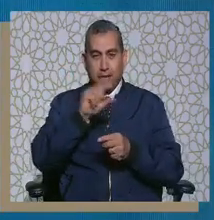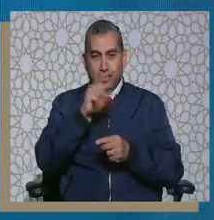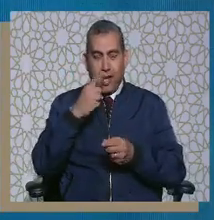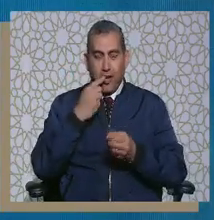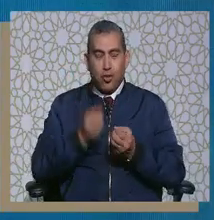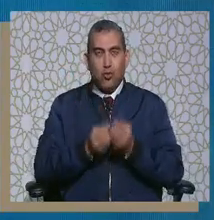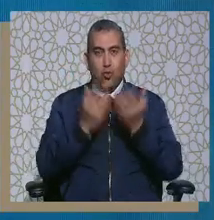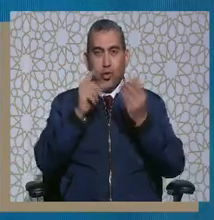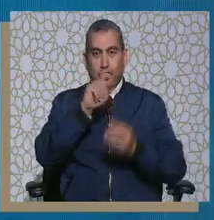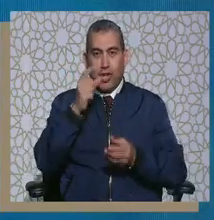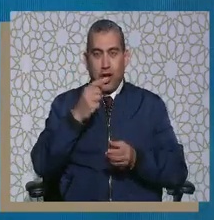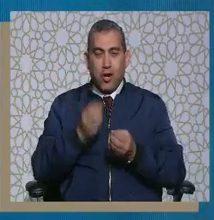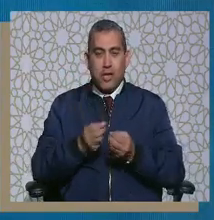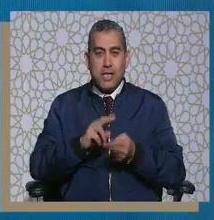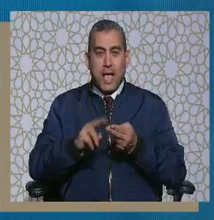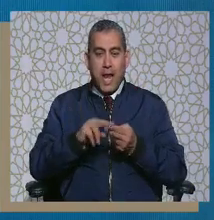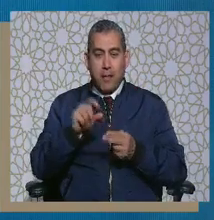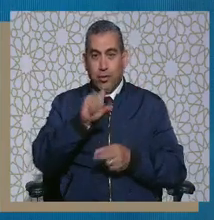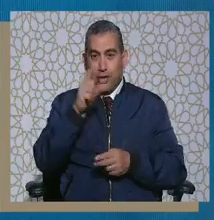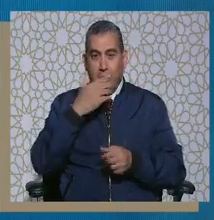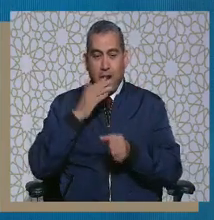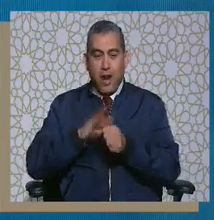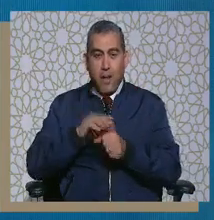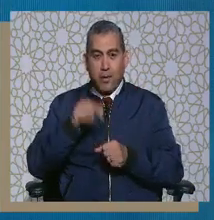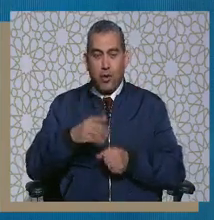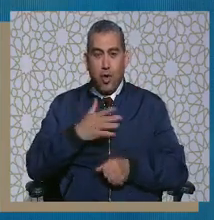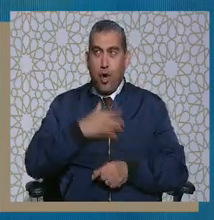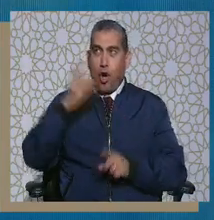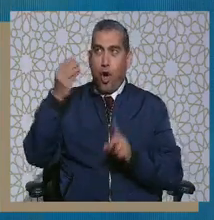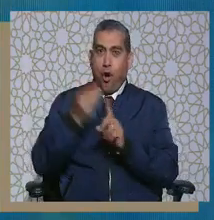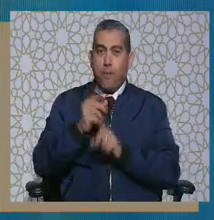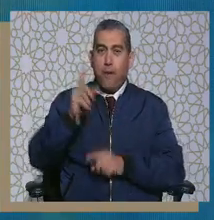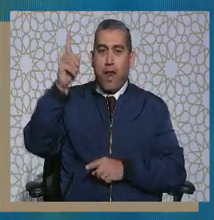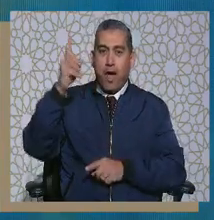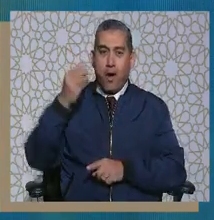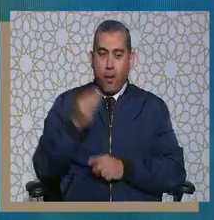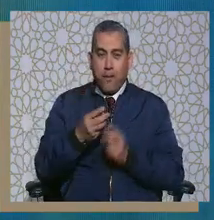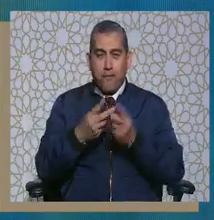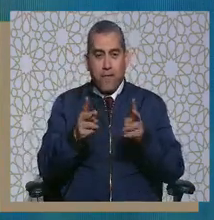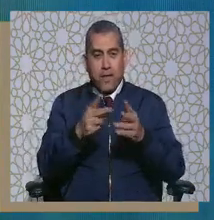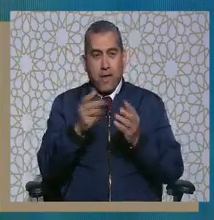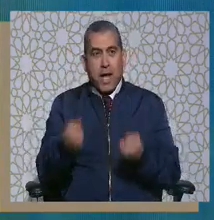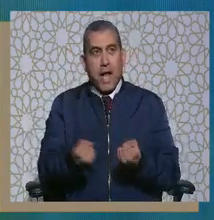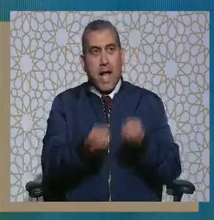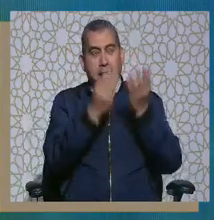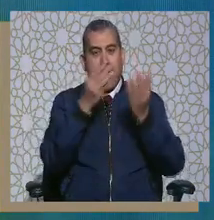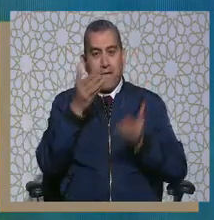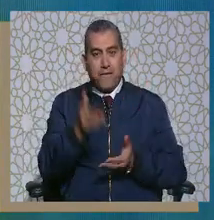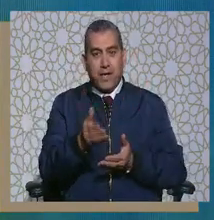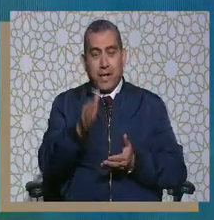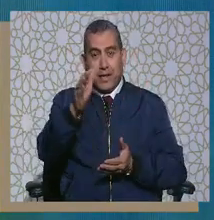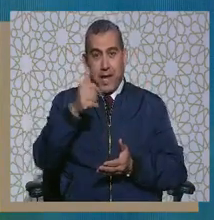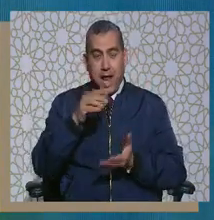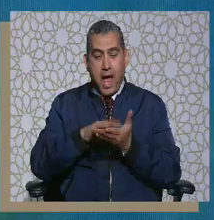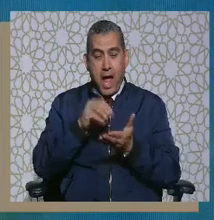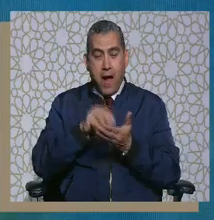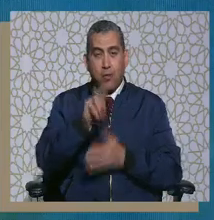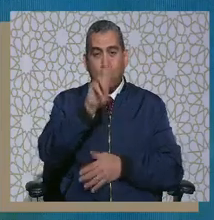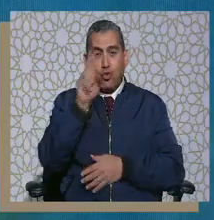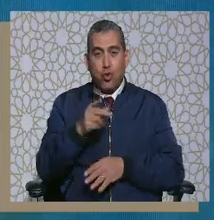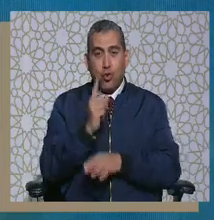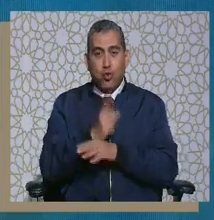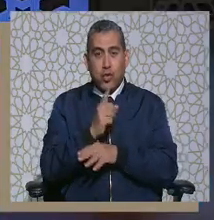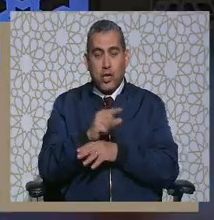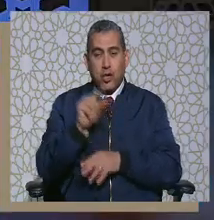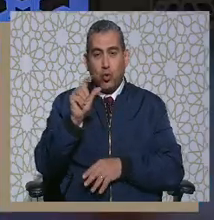شهر رمضان الذي يحبه الرحمن ويفتح فيه ابواب الجنان وتعالوا ناخد اول سؤال من استاذه